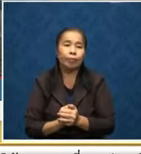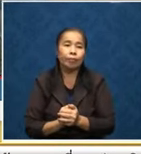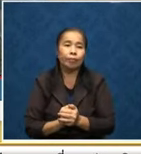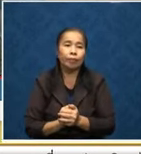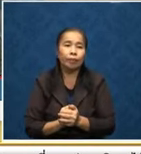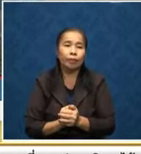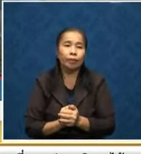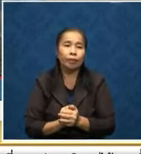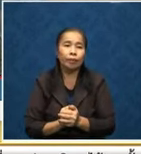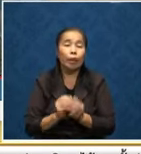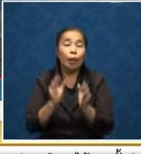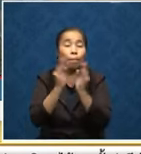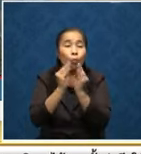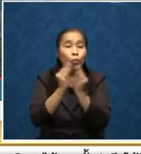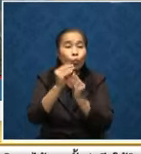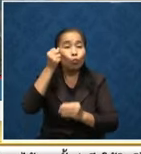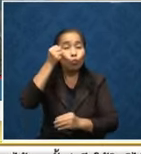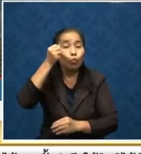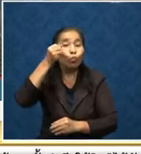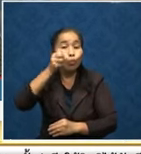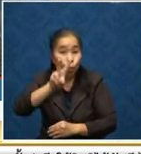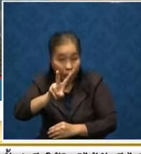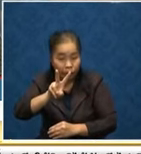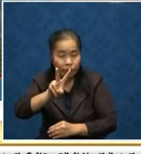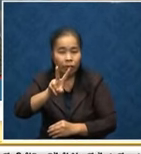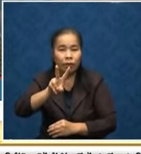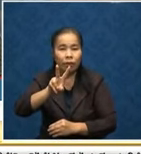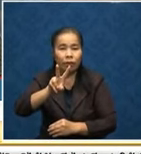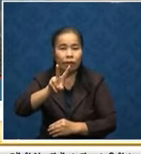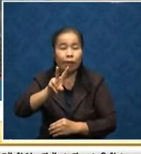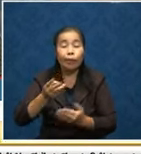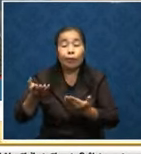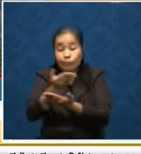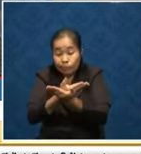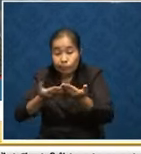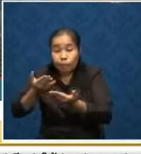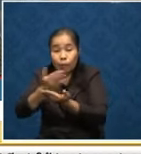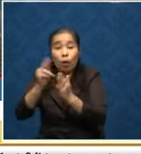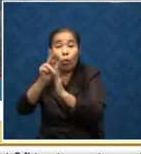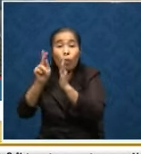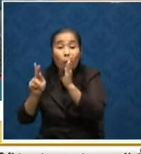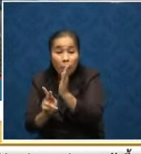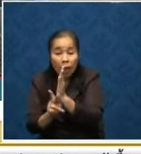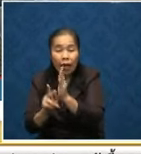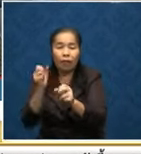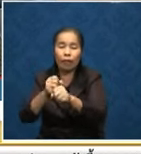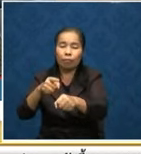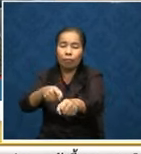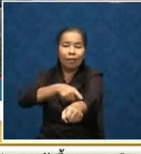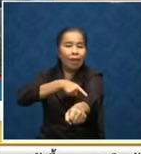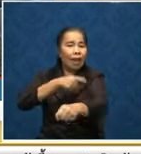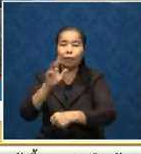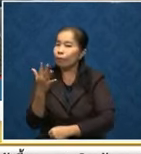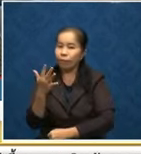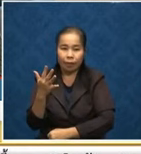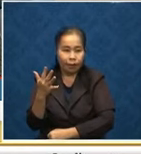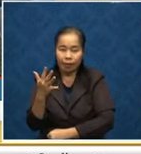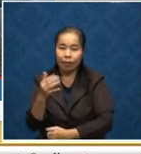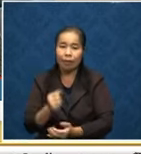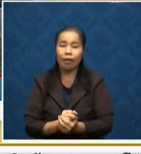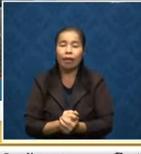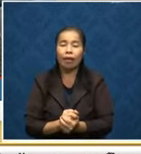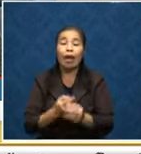การประชุม2วันไม่ได้ทำให้การพิจารณากฎหมายล่าช้าแต่อย่างไรแต่ท่